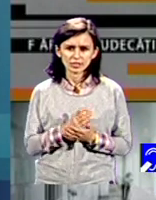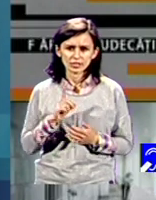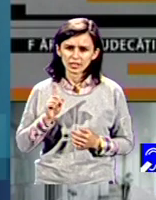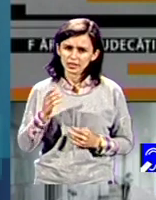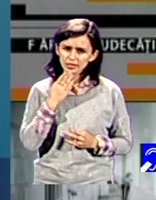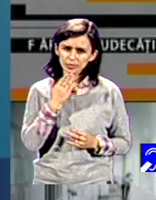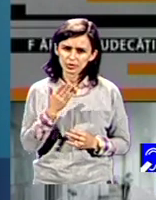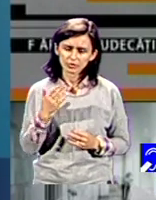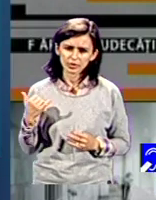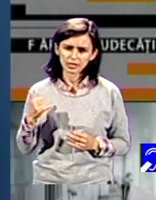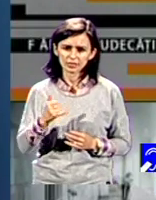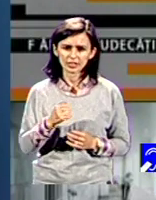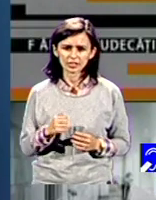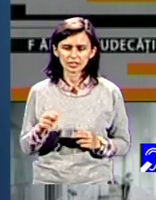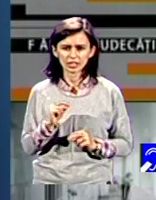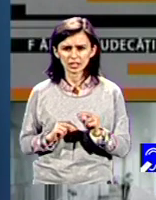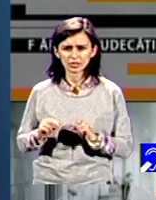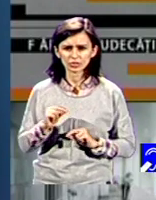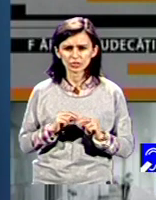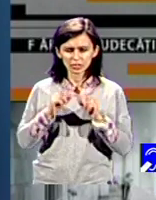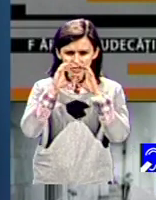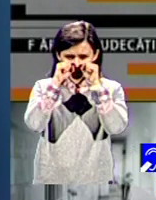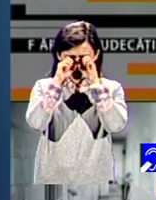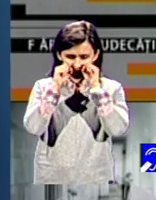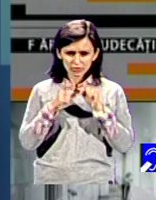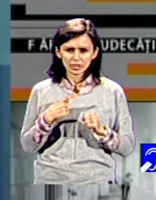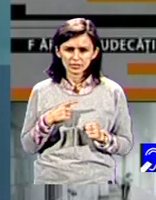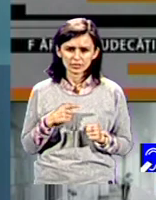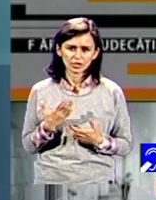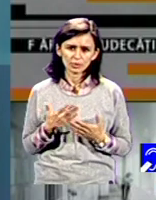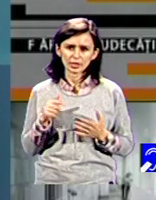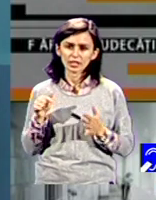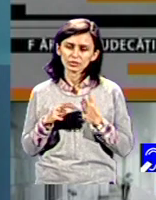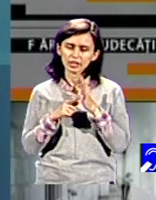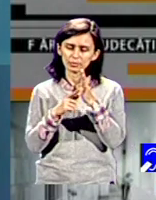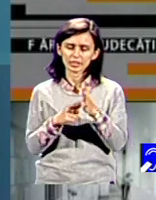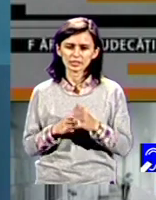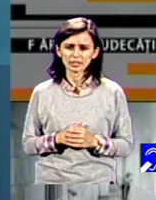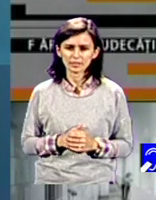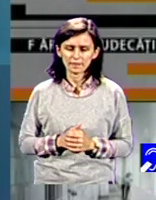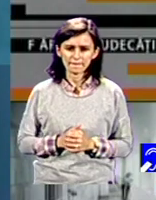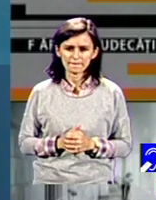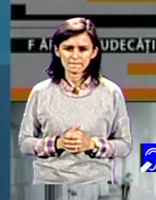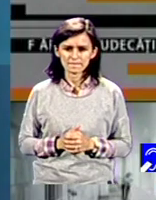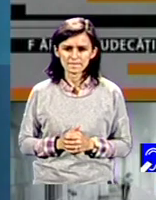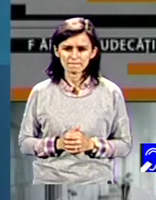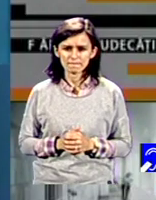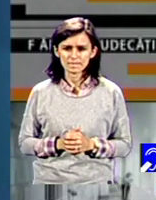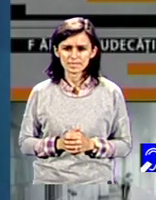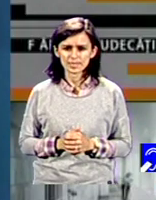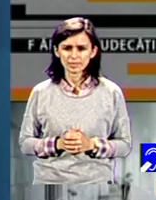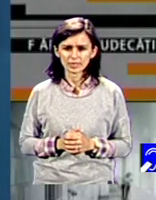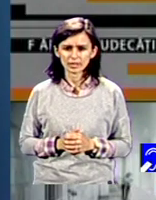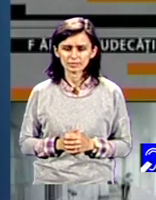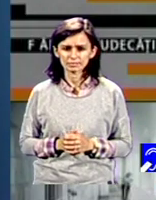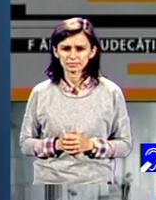partea asociației nevăzătorilor sunt acestea pe care tu le prezenta Pe de altă parte ca să fie și un demers jurnalistic corect